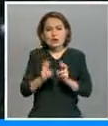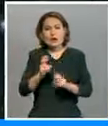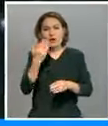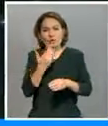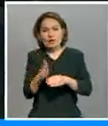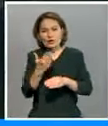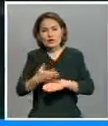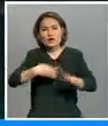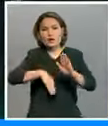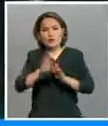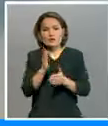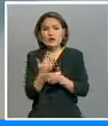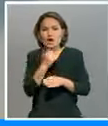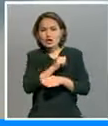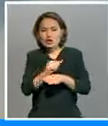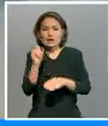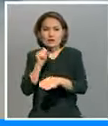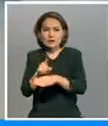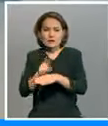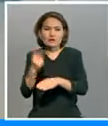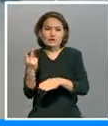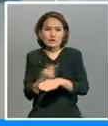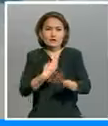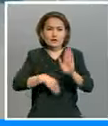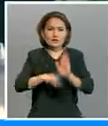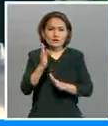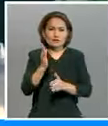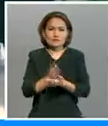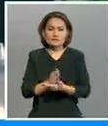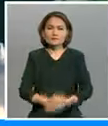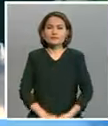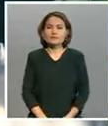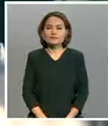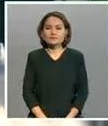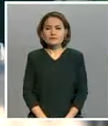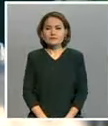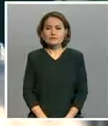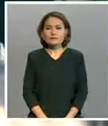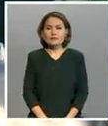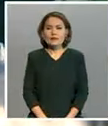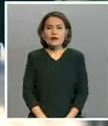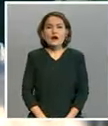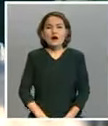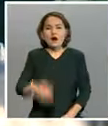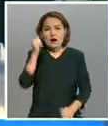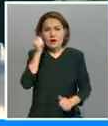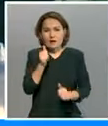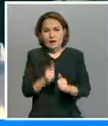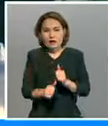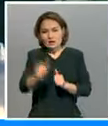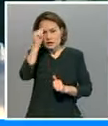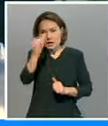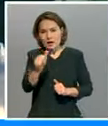жақсарып, өнімдерге шетелдіктердің сұранысы артқан дәуір дейді. Мешки полипропиленовый 50 килограмм. Осы жерден айына 30-35